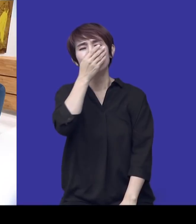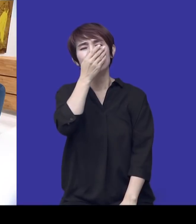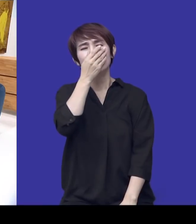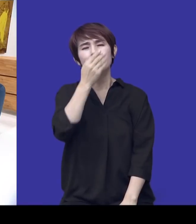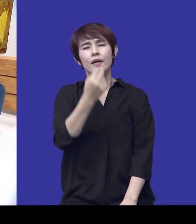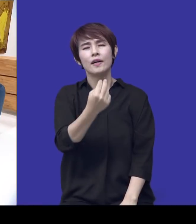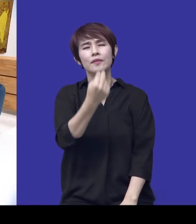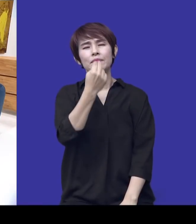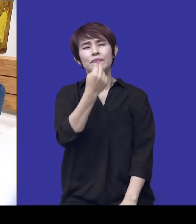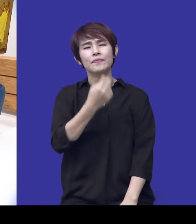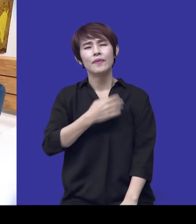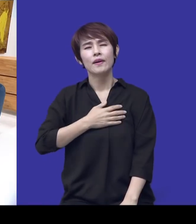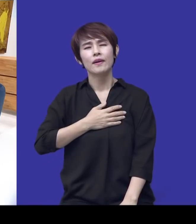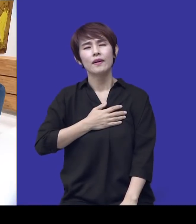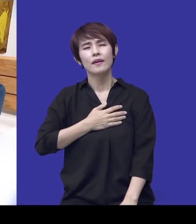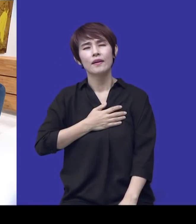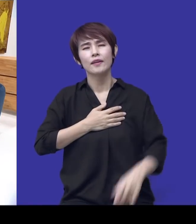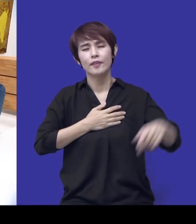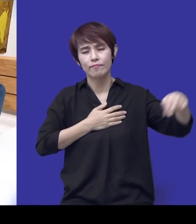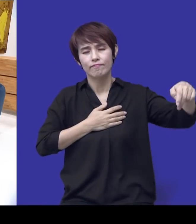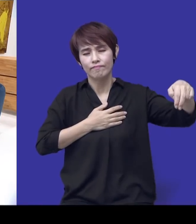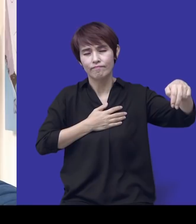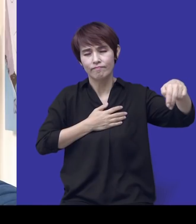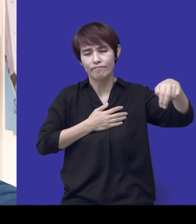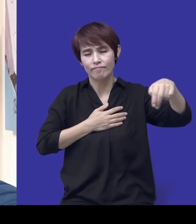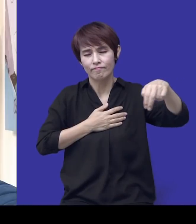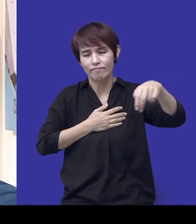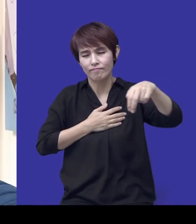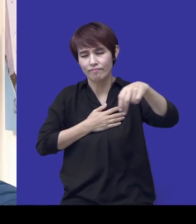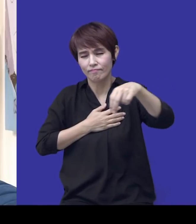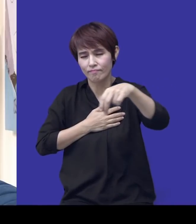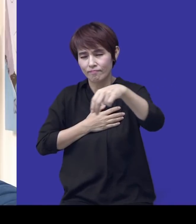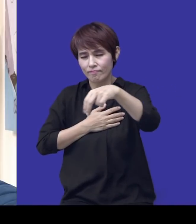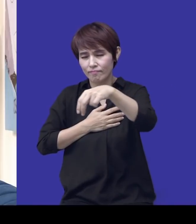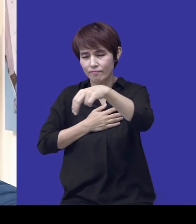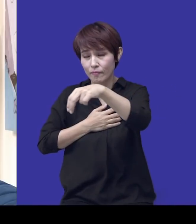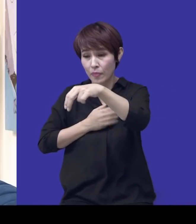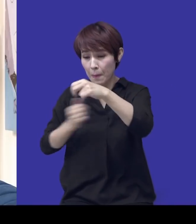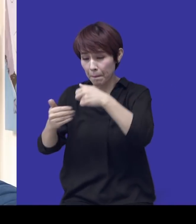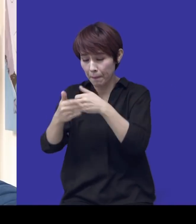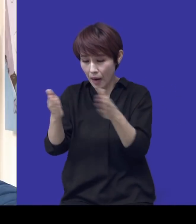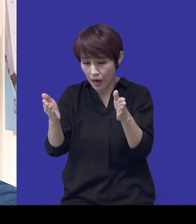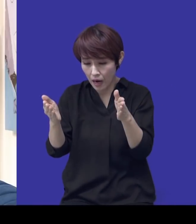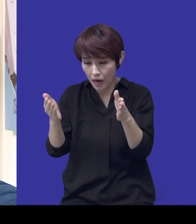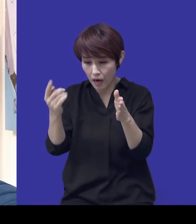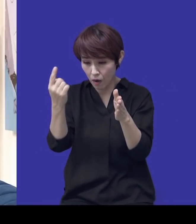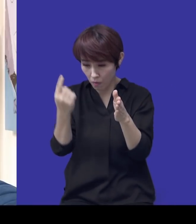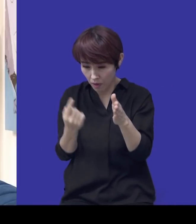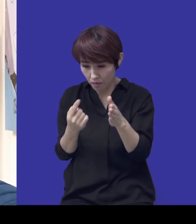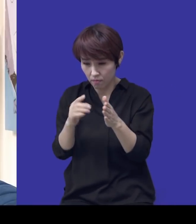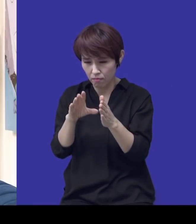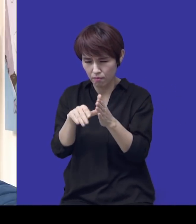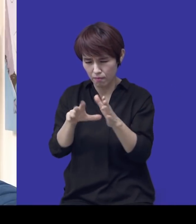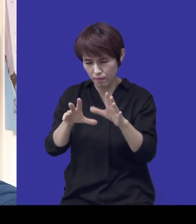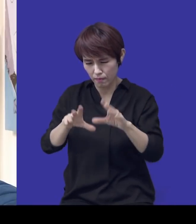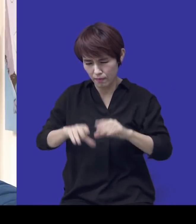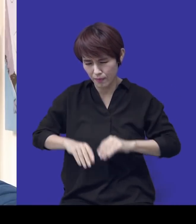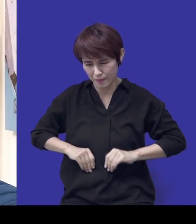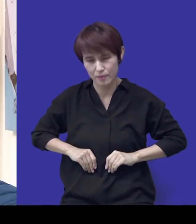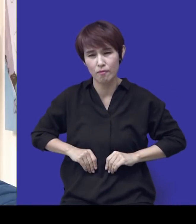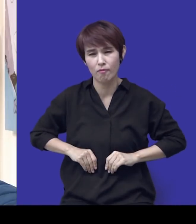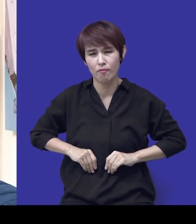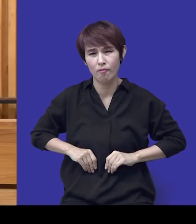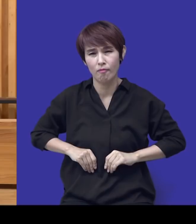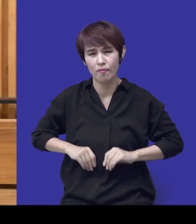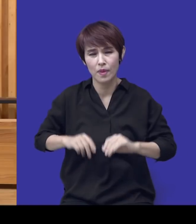보고 지난 거예요. 아, 근데 제가 방에 들어갔는데 정말 너무 배고팠거든요. 근데 나올